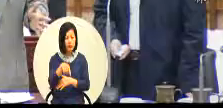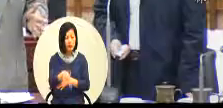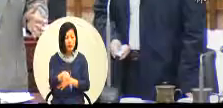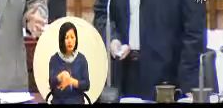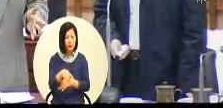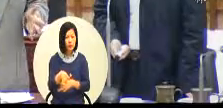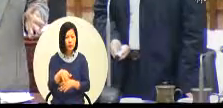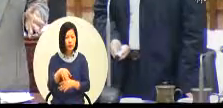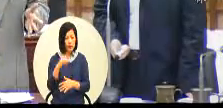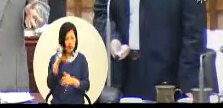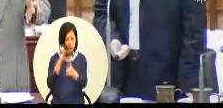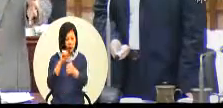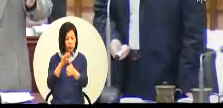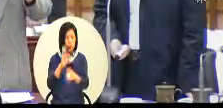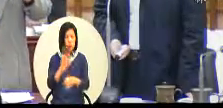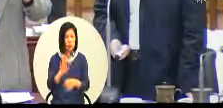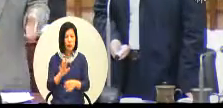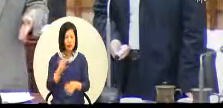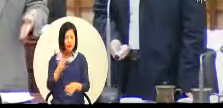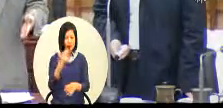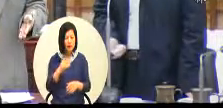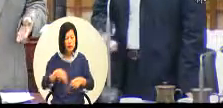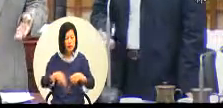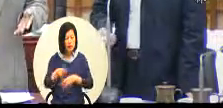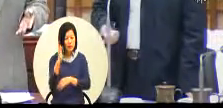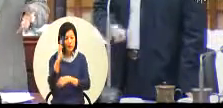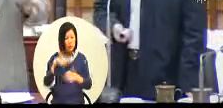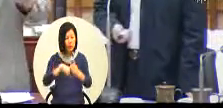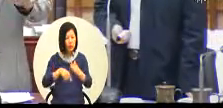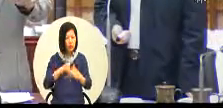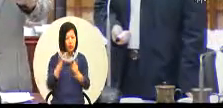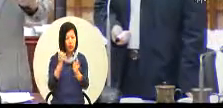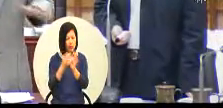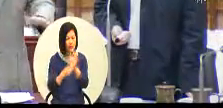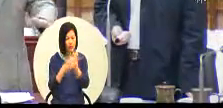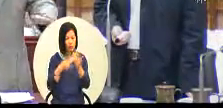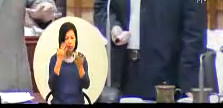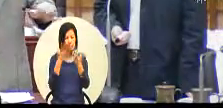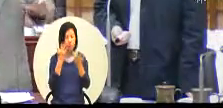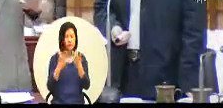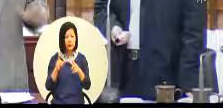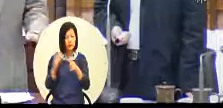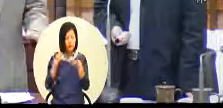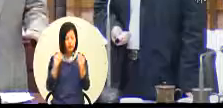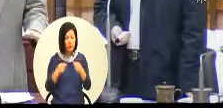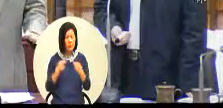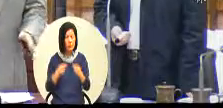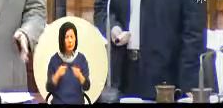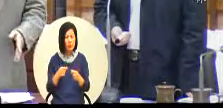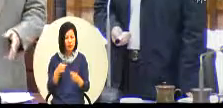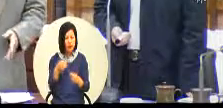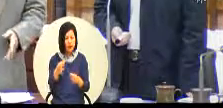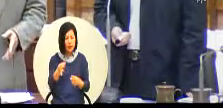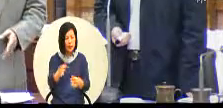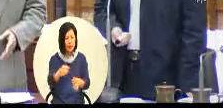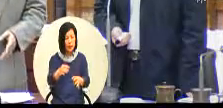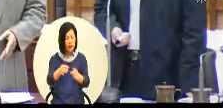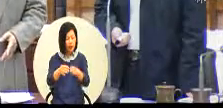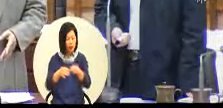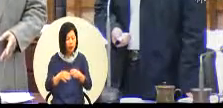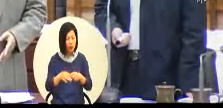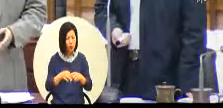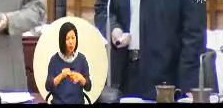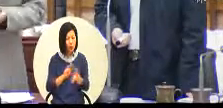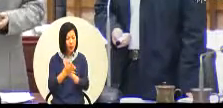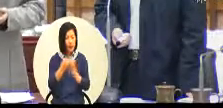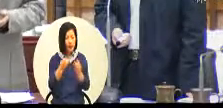政府有反应啊，但是行政院讲得很清楚，他你原来的裁员并不变的，他要为